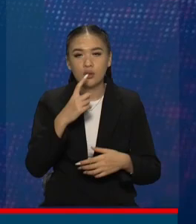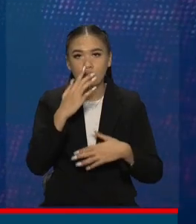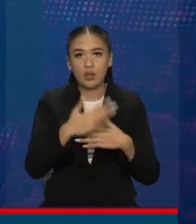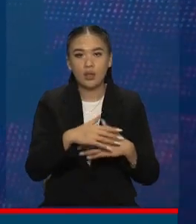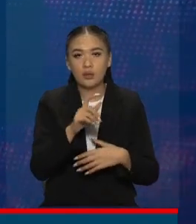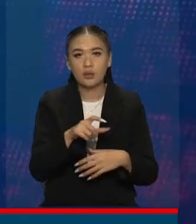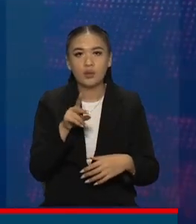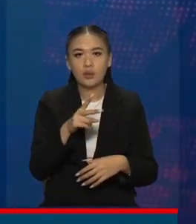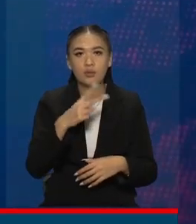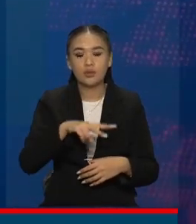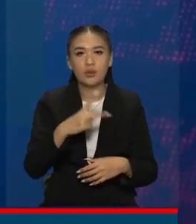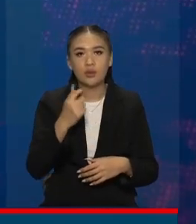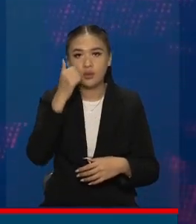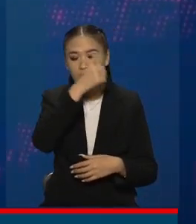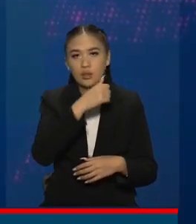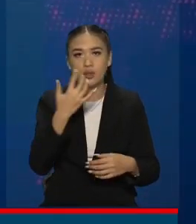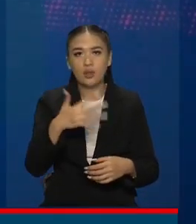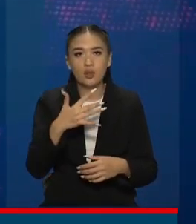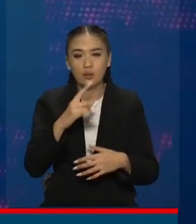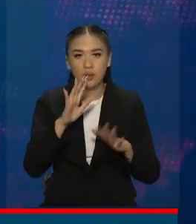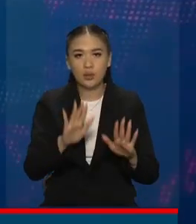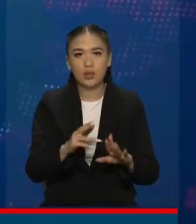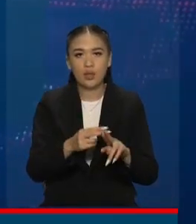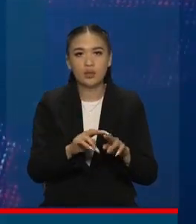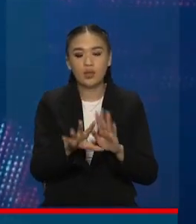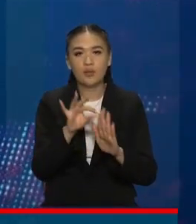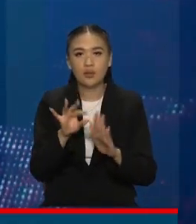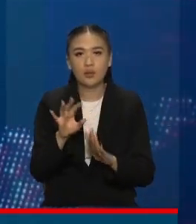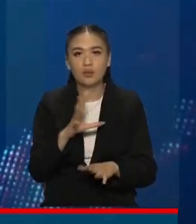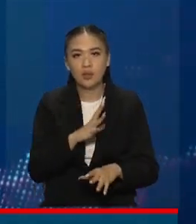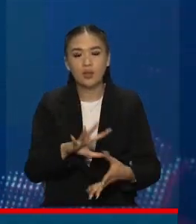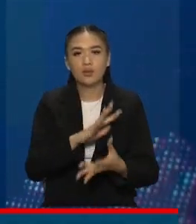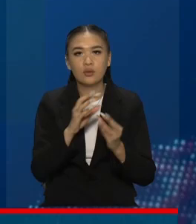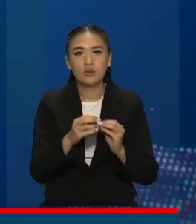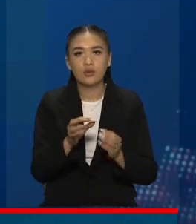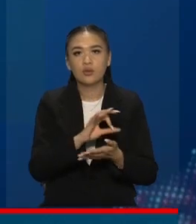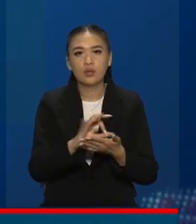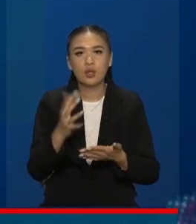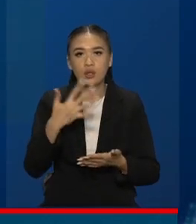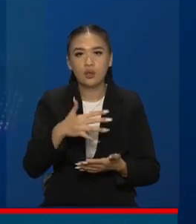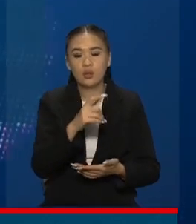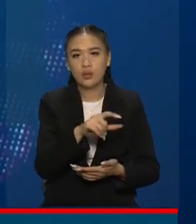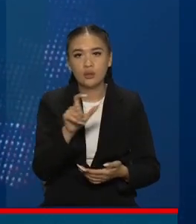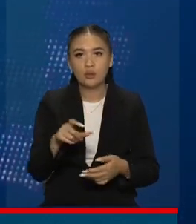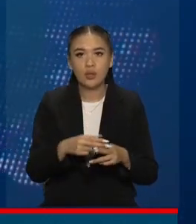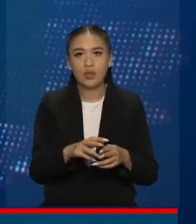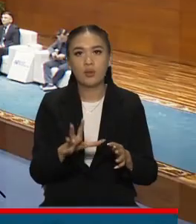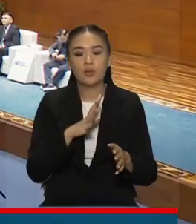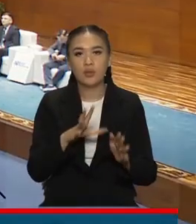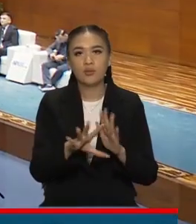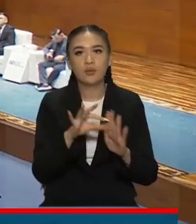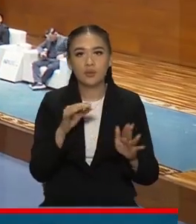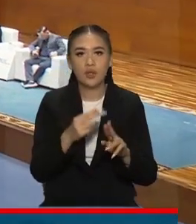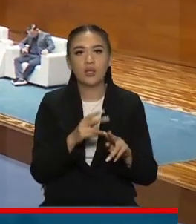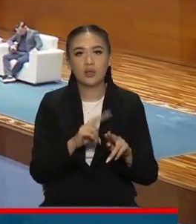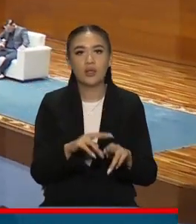алынса, 2021 жылы 50 ғана үміткер іріктелген. Биыл тағы үздік 50 кандидат қабылданады. Айта кетейік, резервке